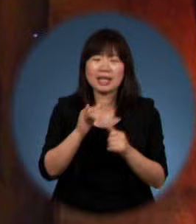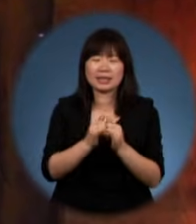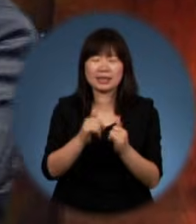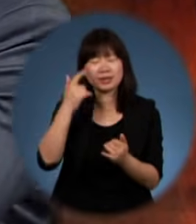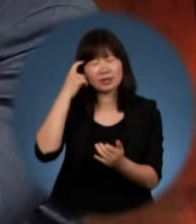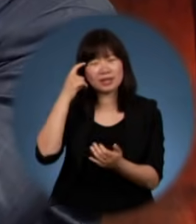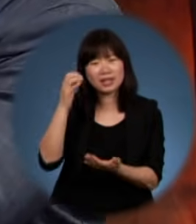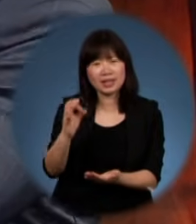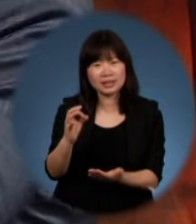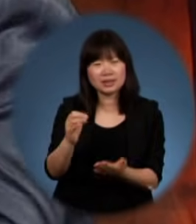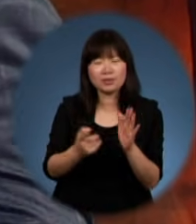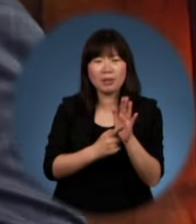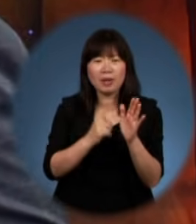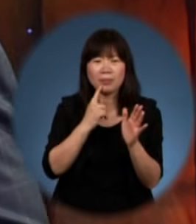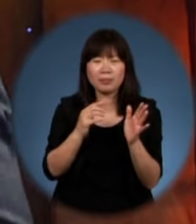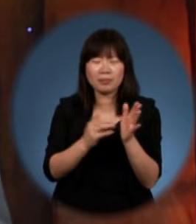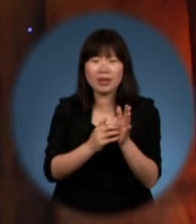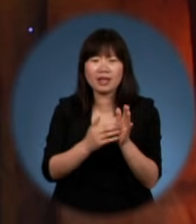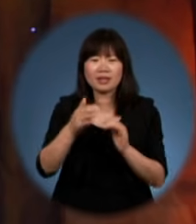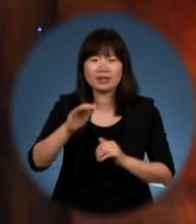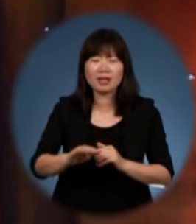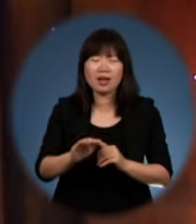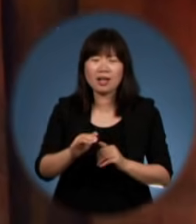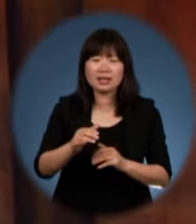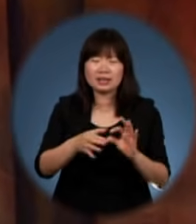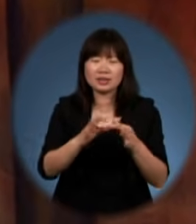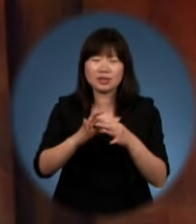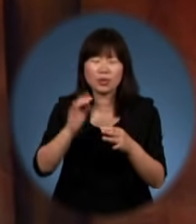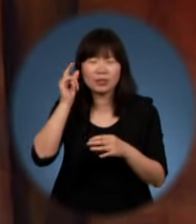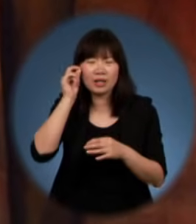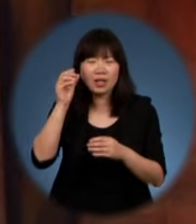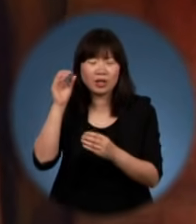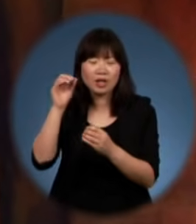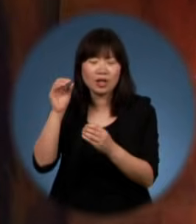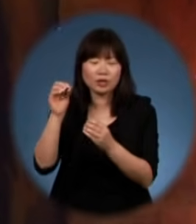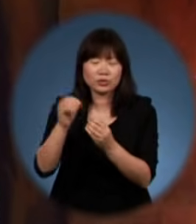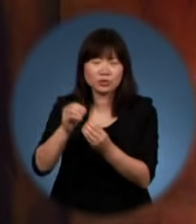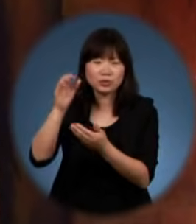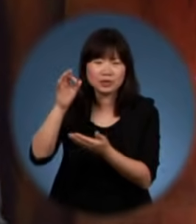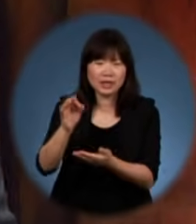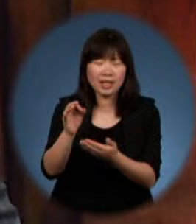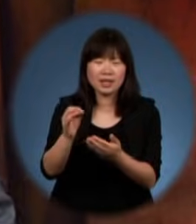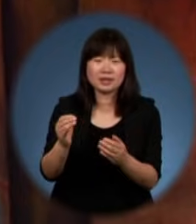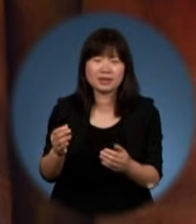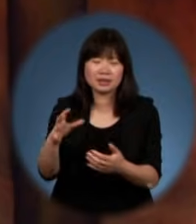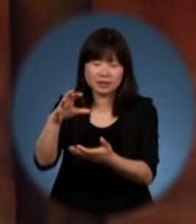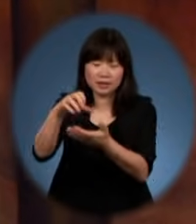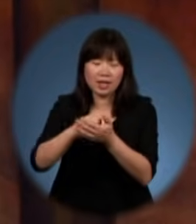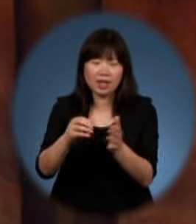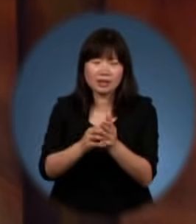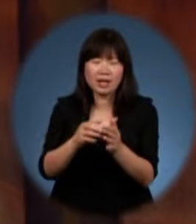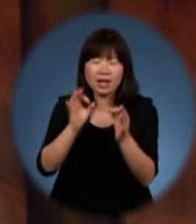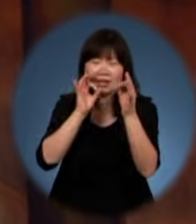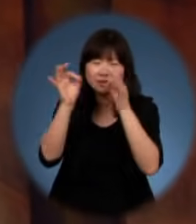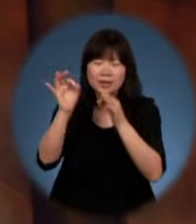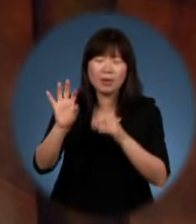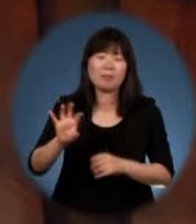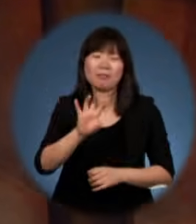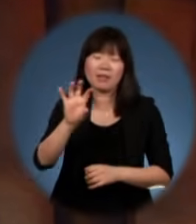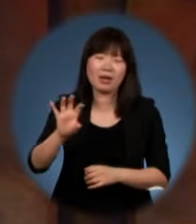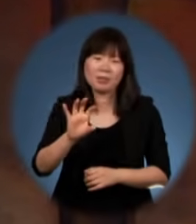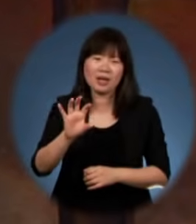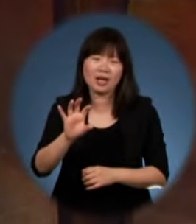정신의 가치를 바 지냈던 그리스에 위대한 유산 개성을 하되 그들의 실수는 반복하지